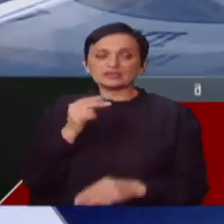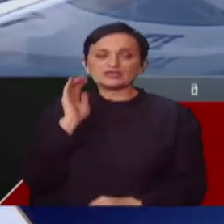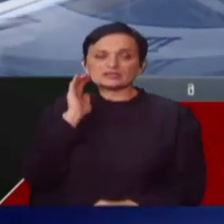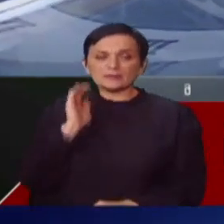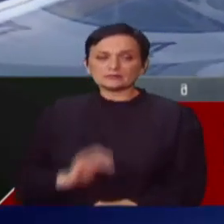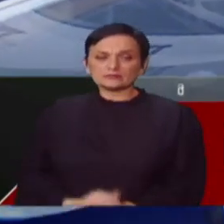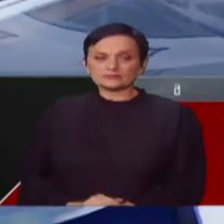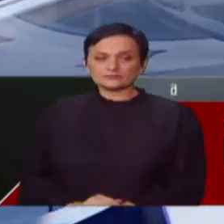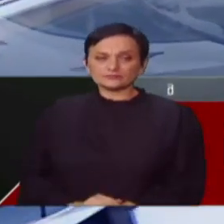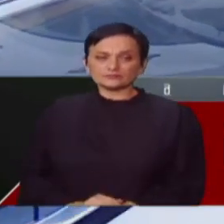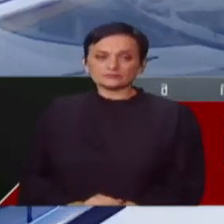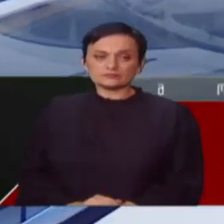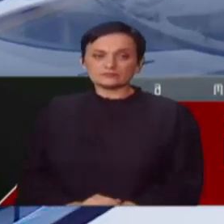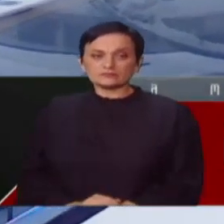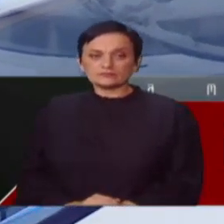gismet.